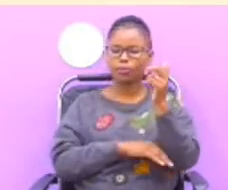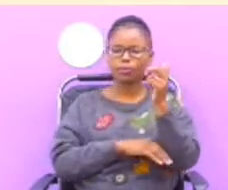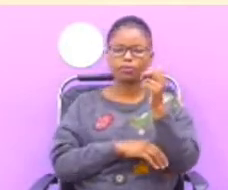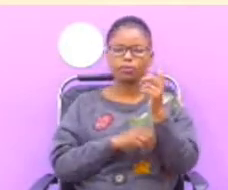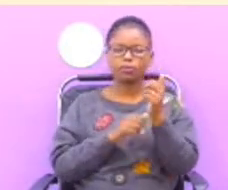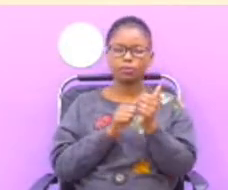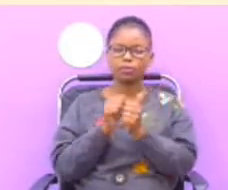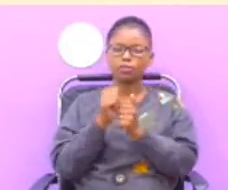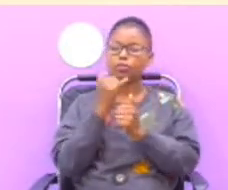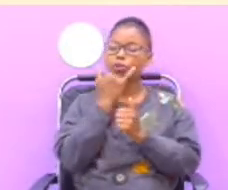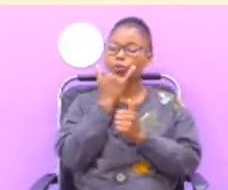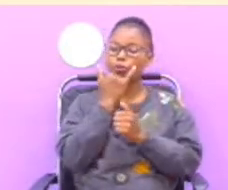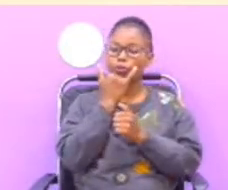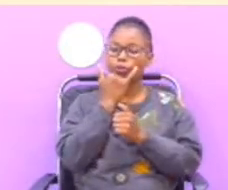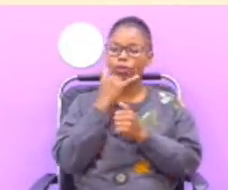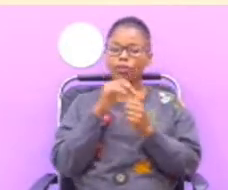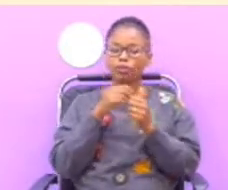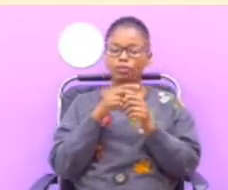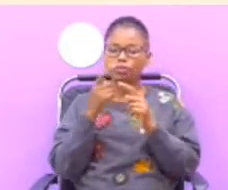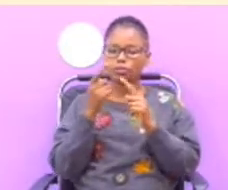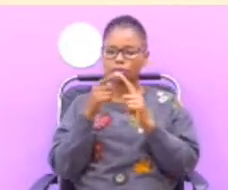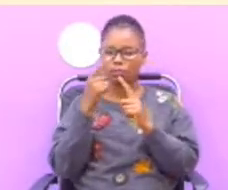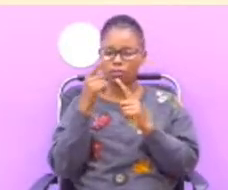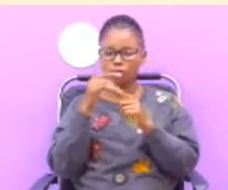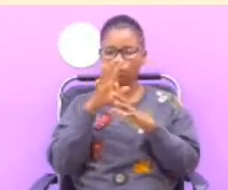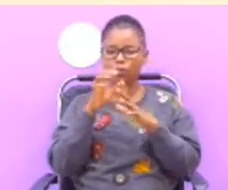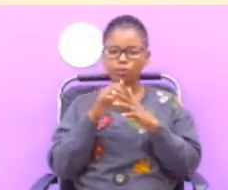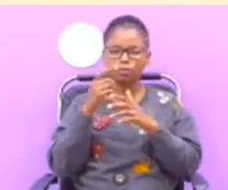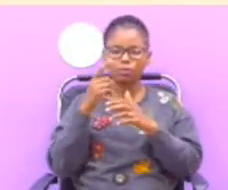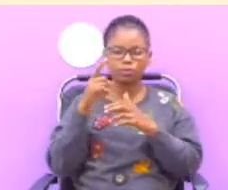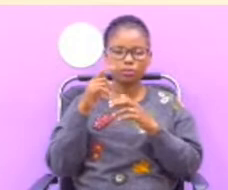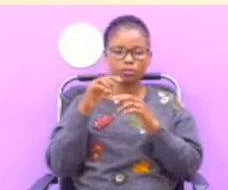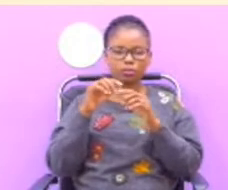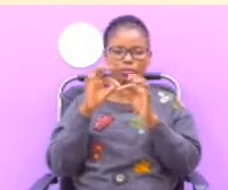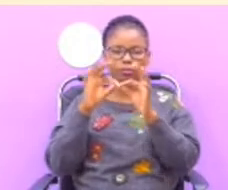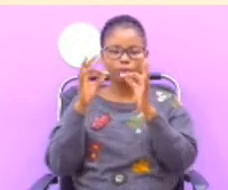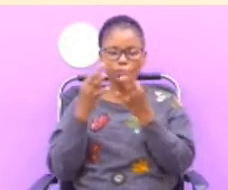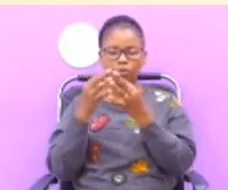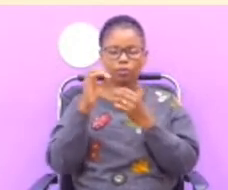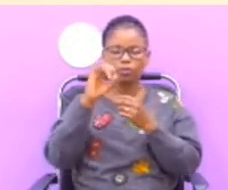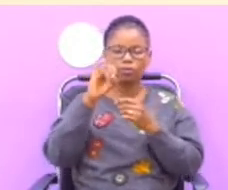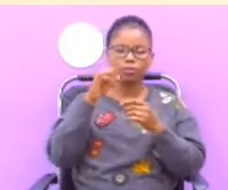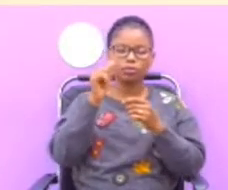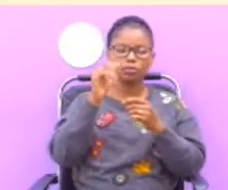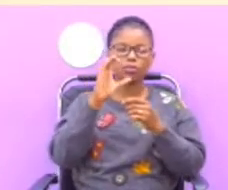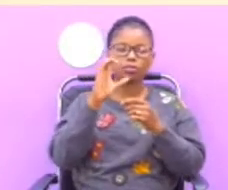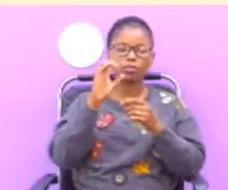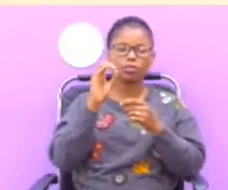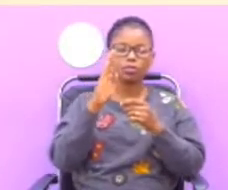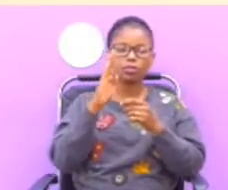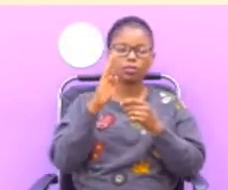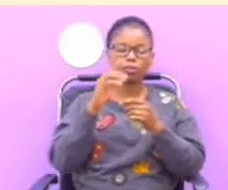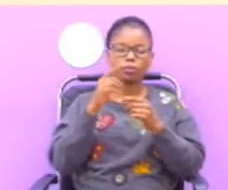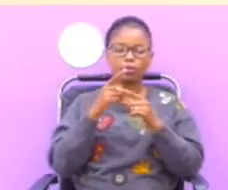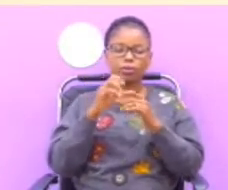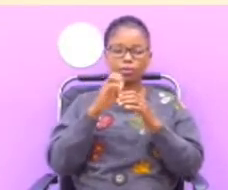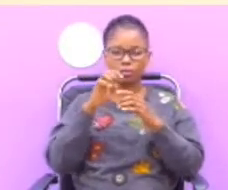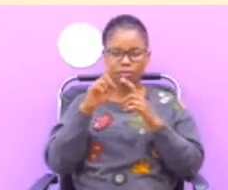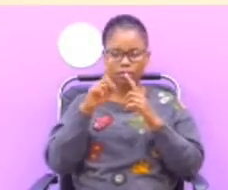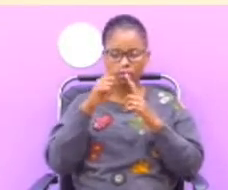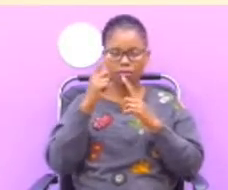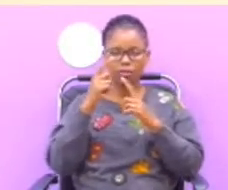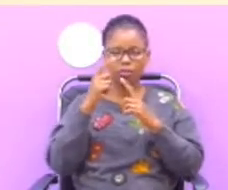fiu wokothe. Tiga atebalea takufuyo dikama nina okuma nina uguo niguo